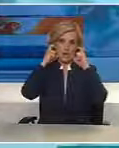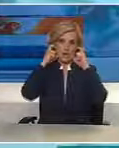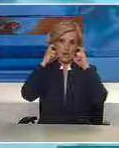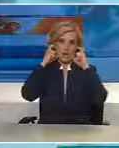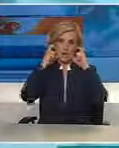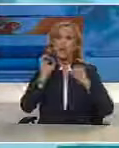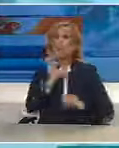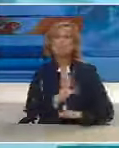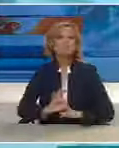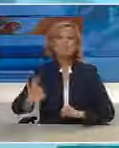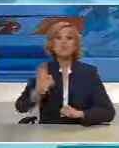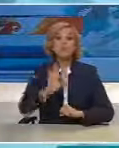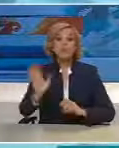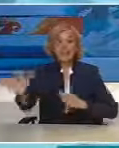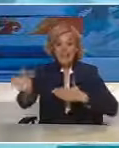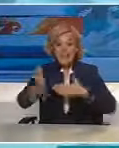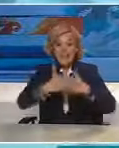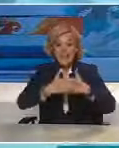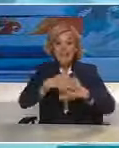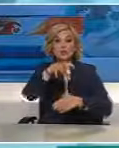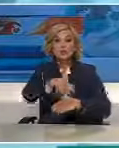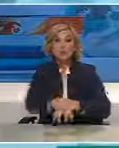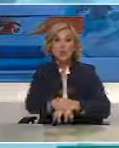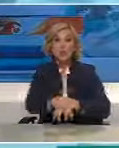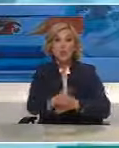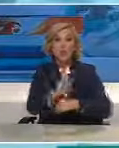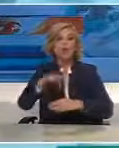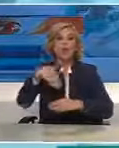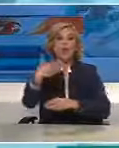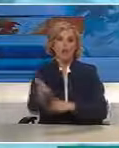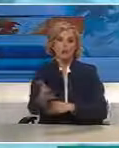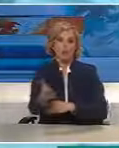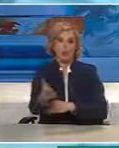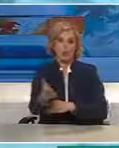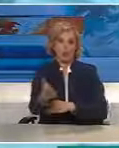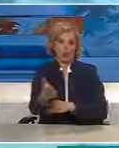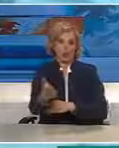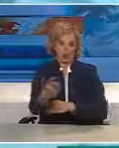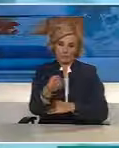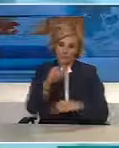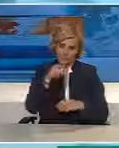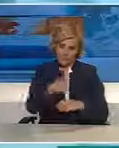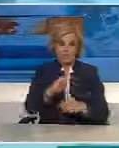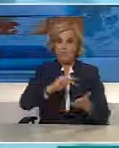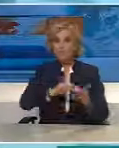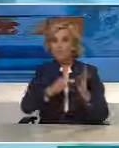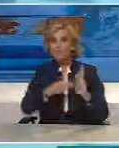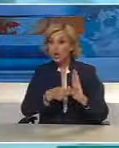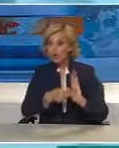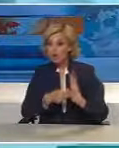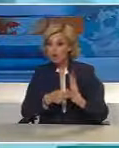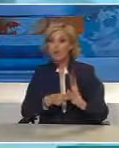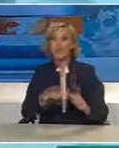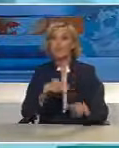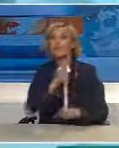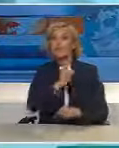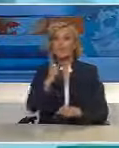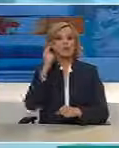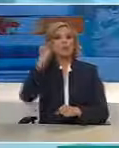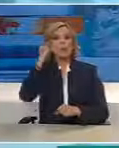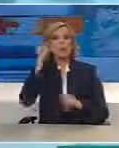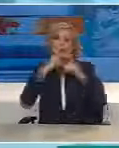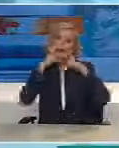κλειστούς χώρους της κοινωνίας μας και θα γίνεται με ειδική αναγνώριση των κινδύνων και της ψευδέστης ασφάλειας που μπορεί να προκύψει από